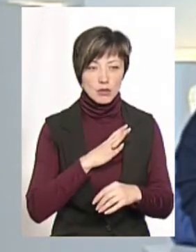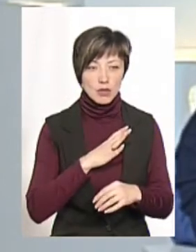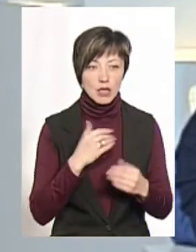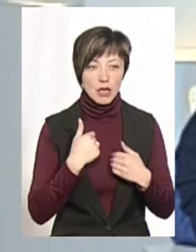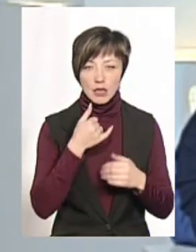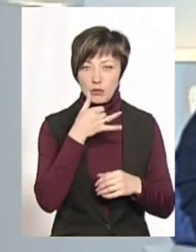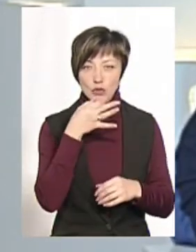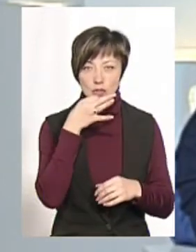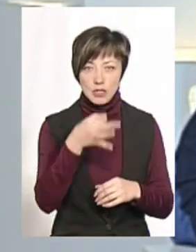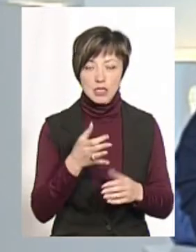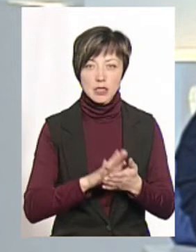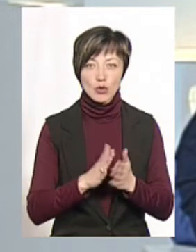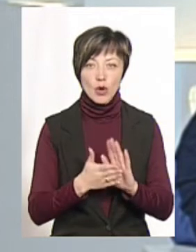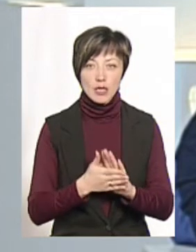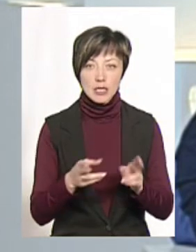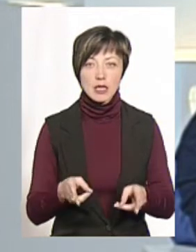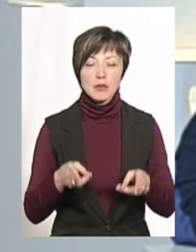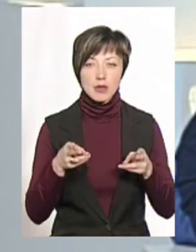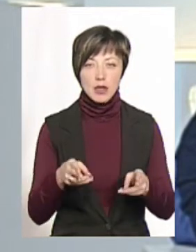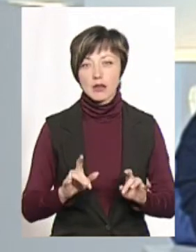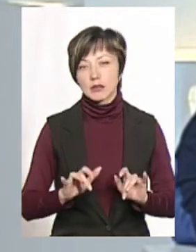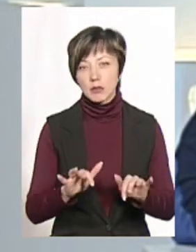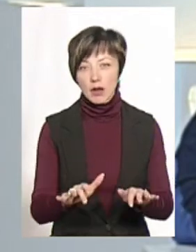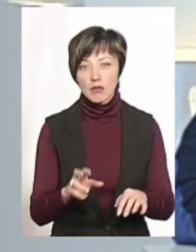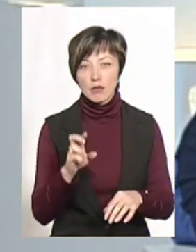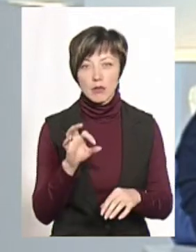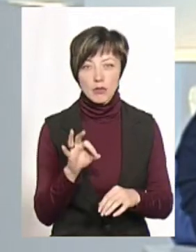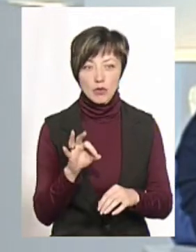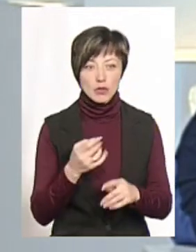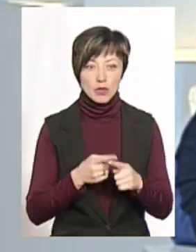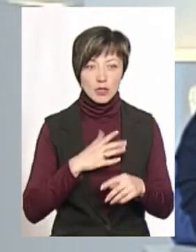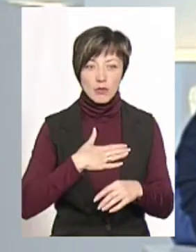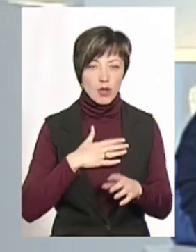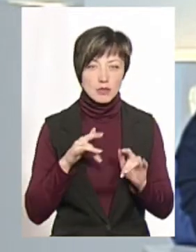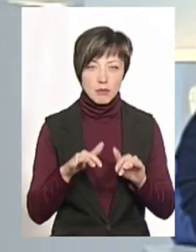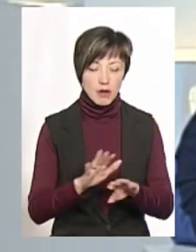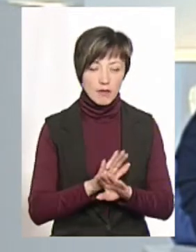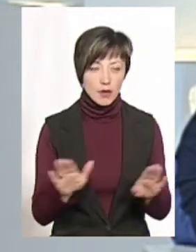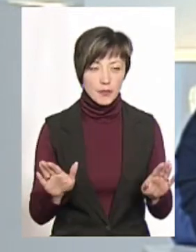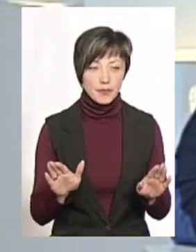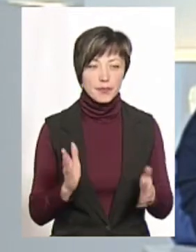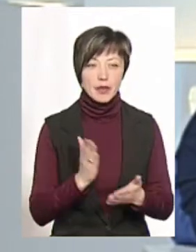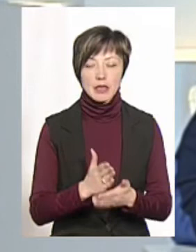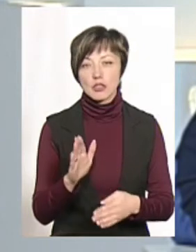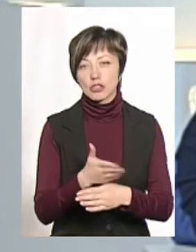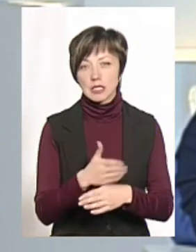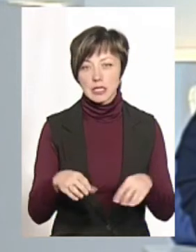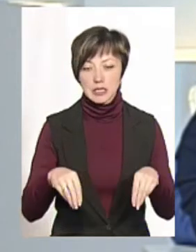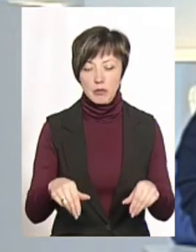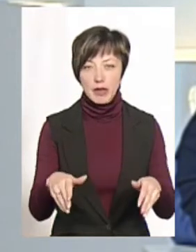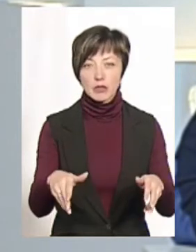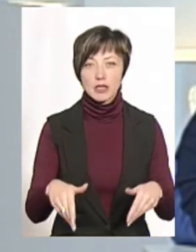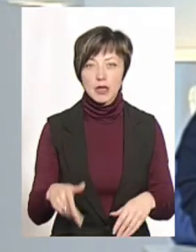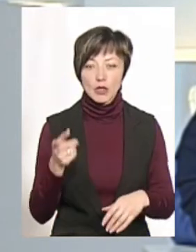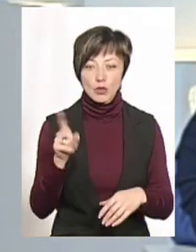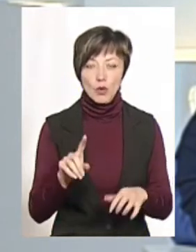Власне, я не можу вам сказати, яка ситуація з кримінальним провадженням, тому що то трохи не моя справа. Є частина земельної ділянки,